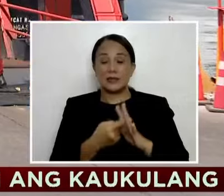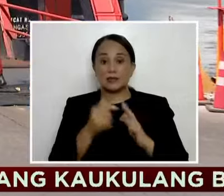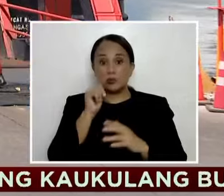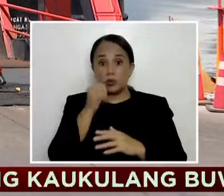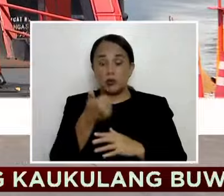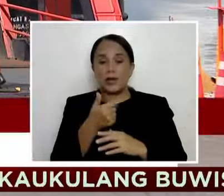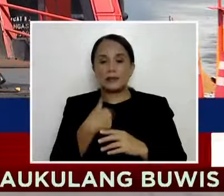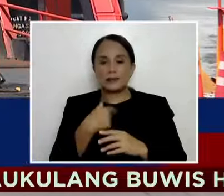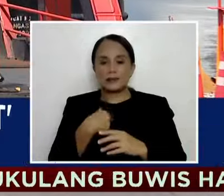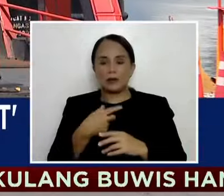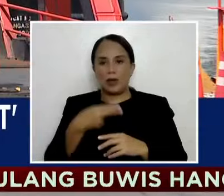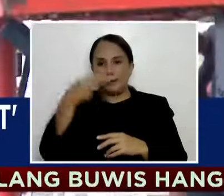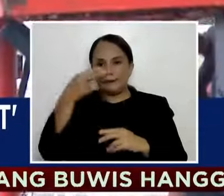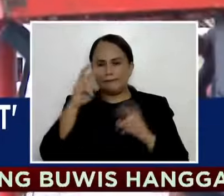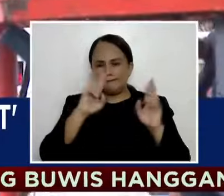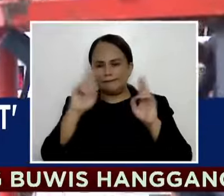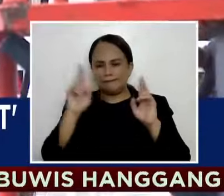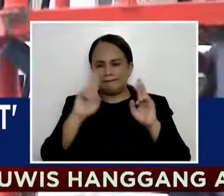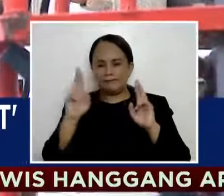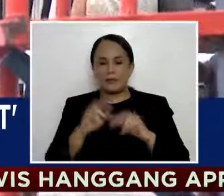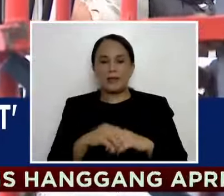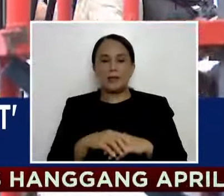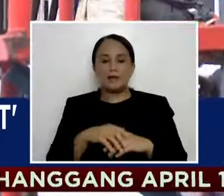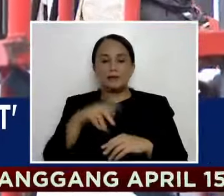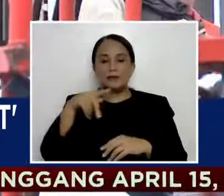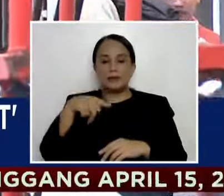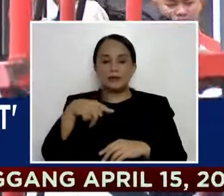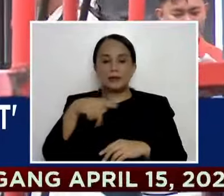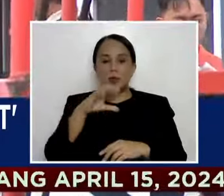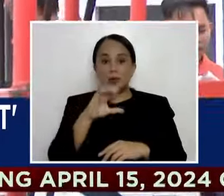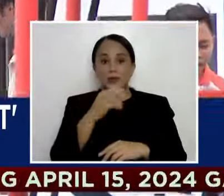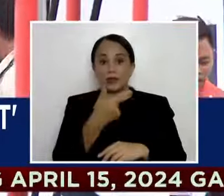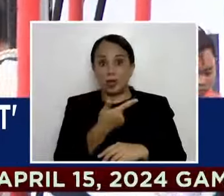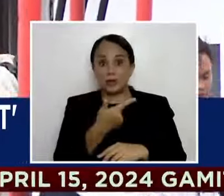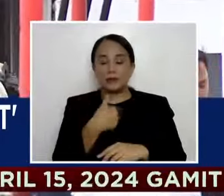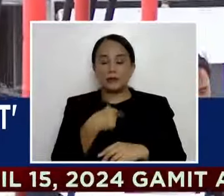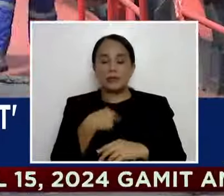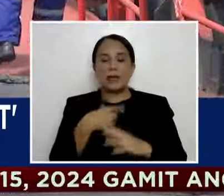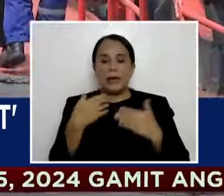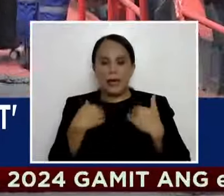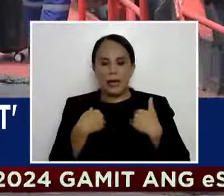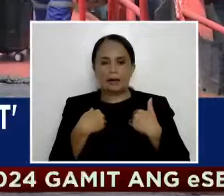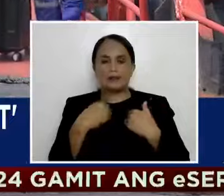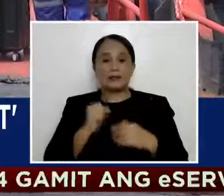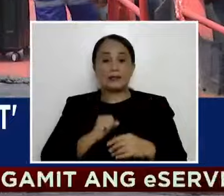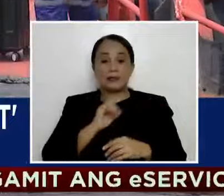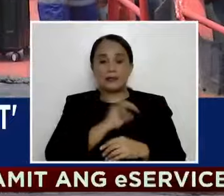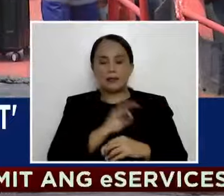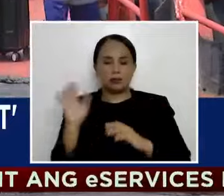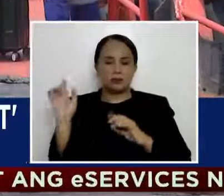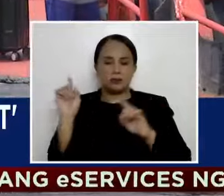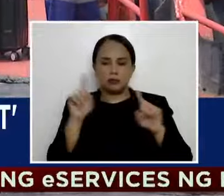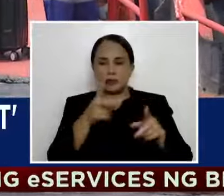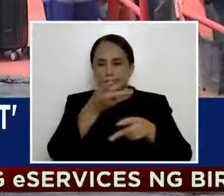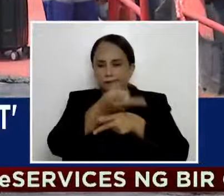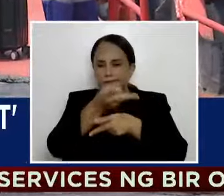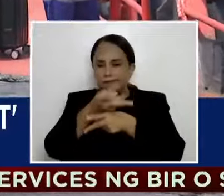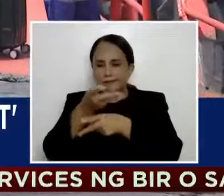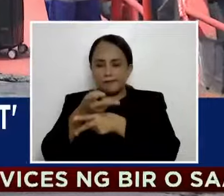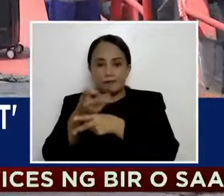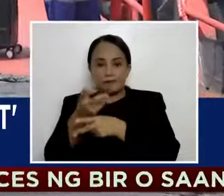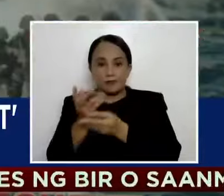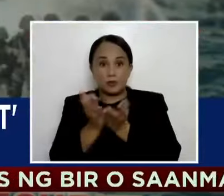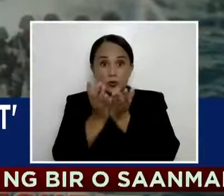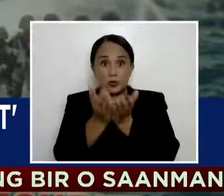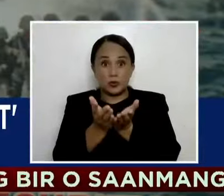heightened alert na rin ang Philippine Coast Guard. Magde-deploy ang ahensya ng 20,000 personnel para magbantay sa mga pantalan sa buong